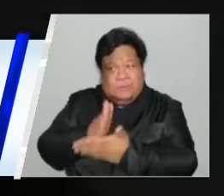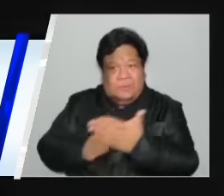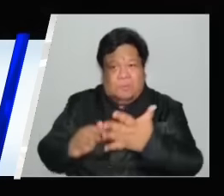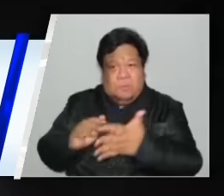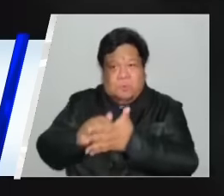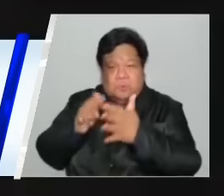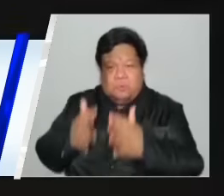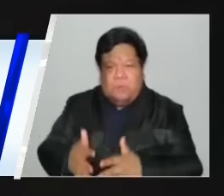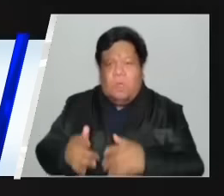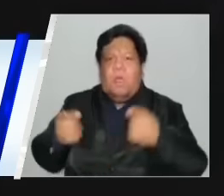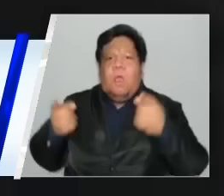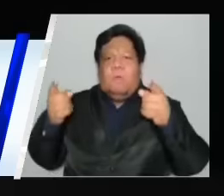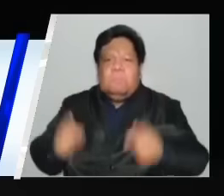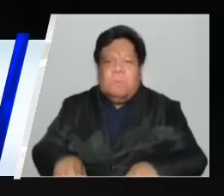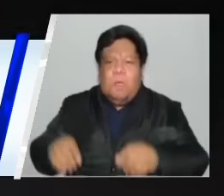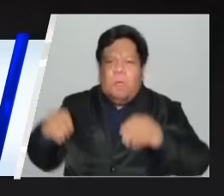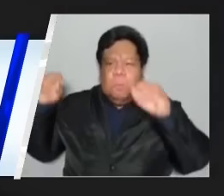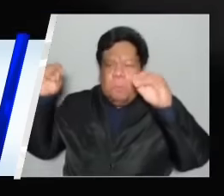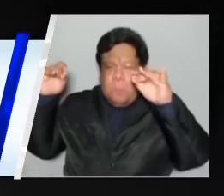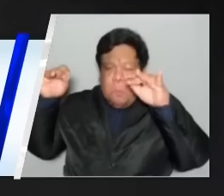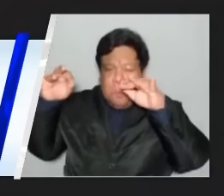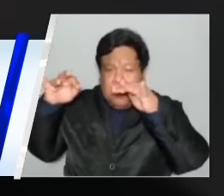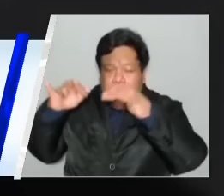abo at ulan. Bawo naman.